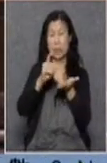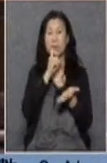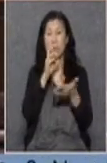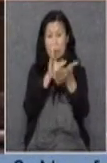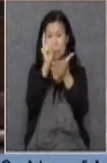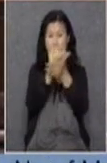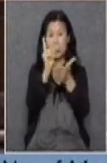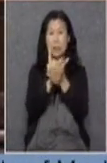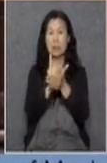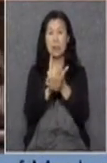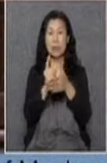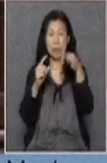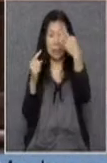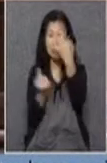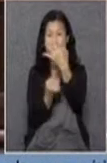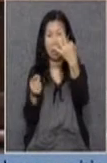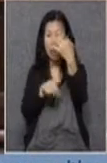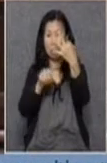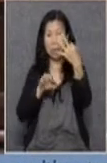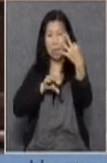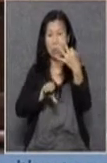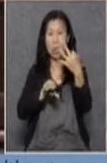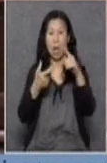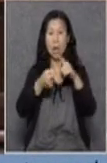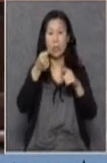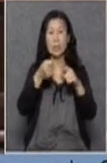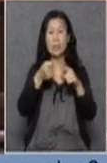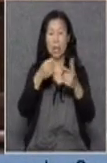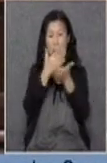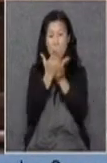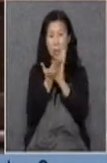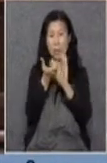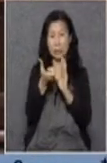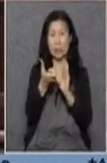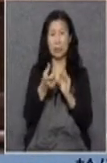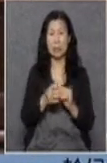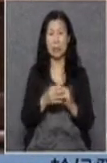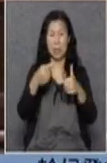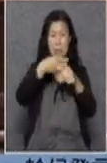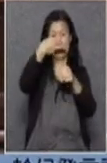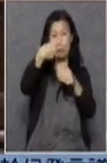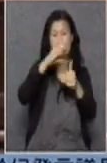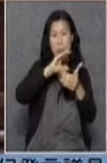呢這個3000多億的公共行政開支中呢是排第一的。